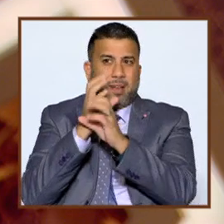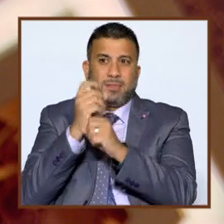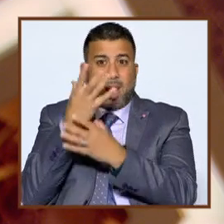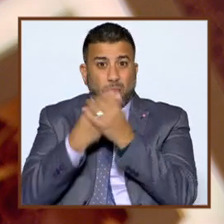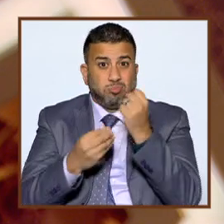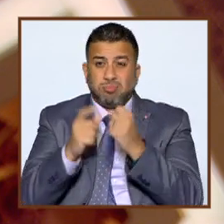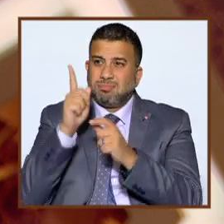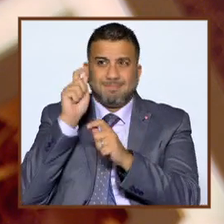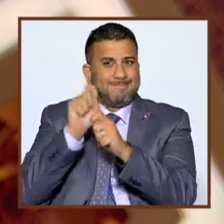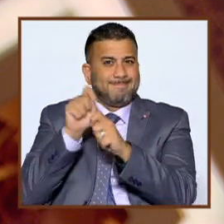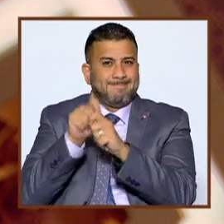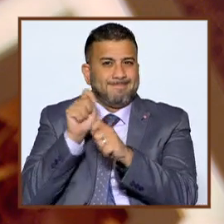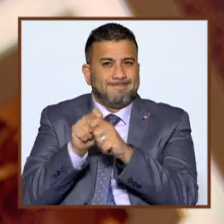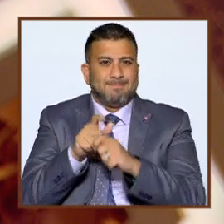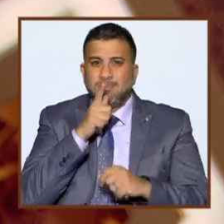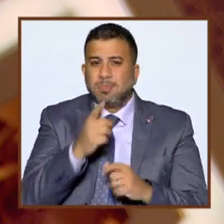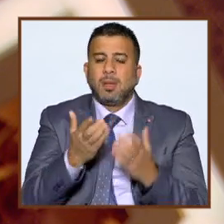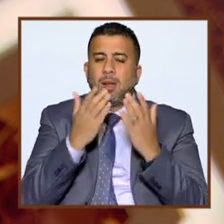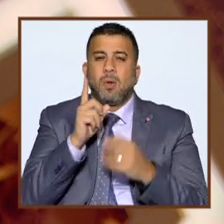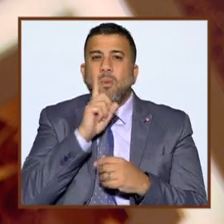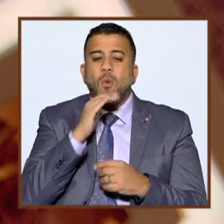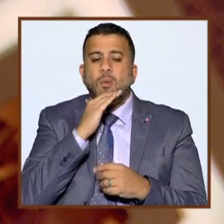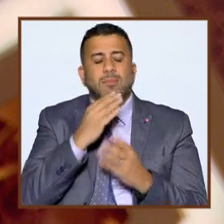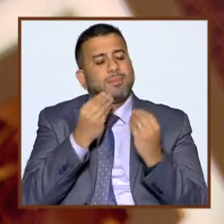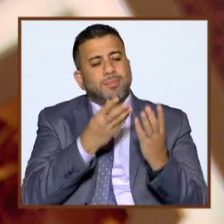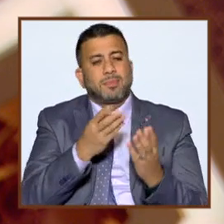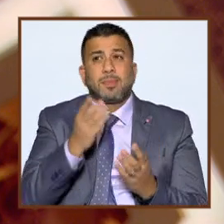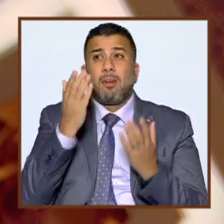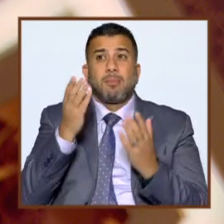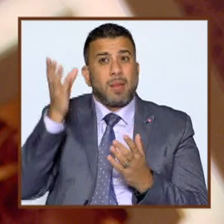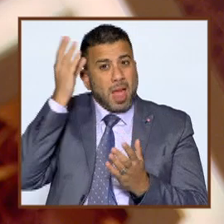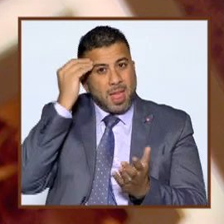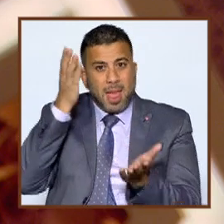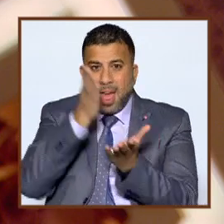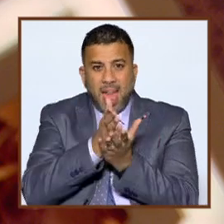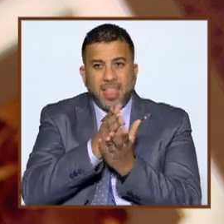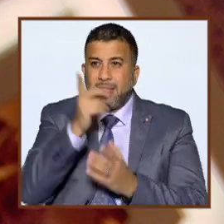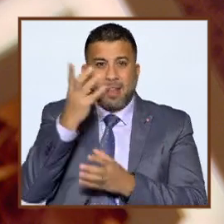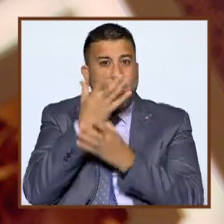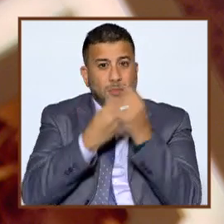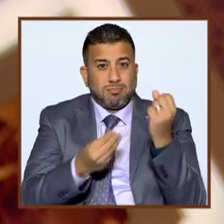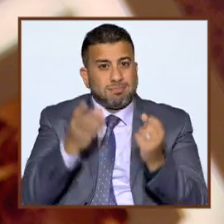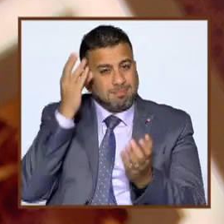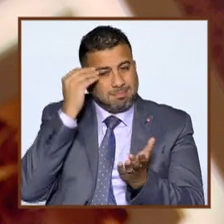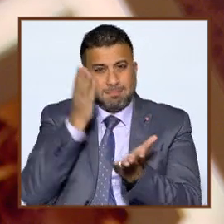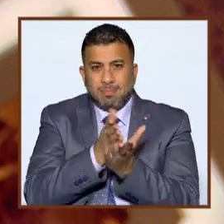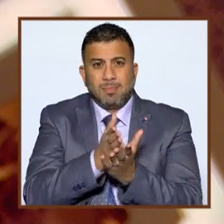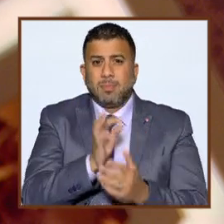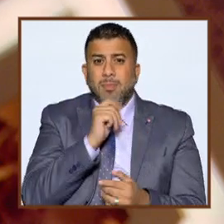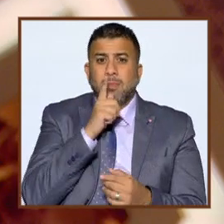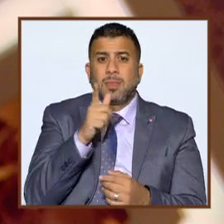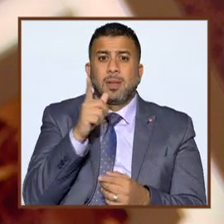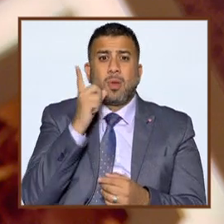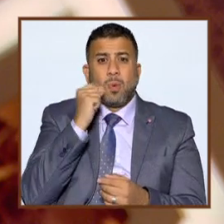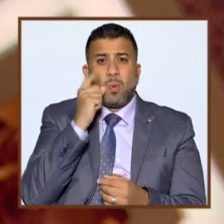تعالى أن ييسر أموركم، وأسأل الله تعالى أن يهدي هذا الولد وأن يعود إلى رشده. أنا أتوقع والله أعلم